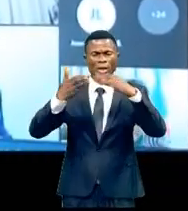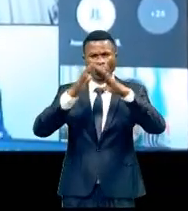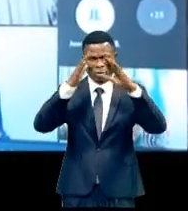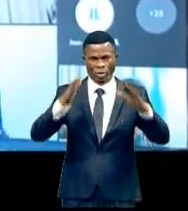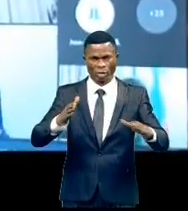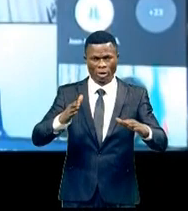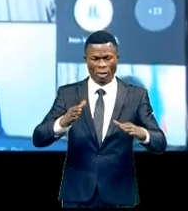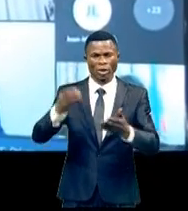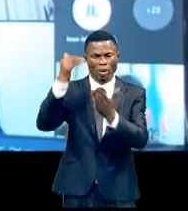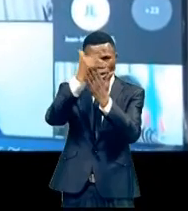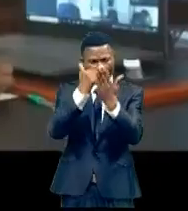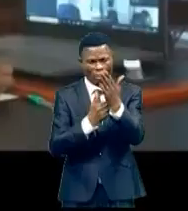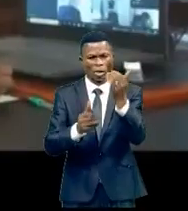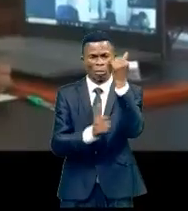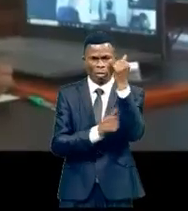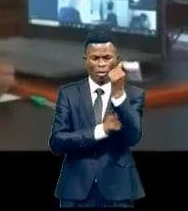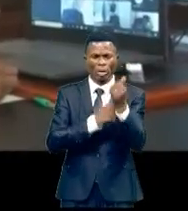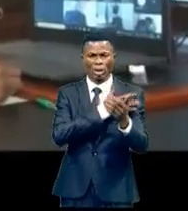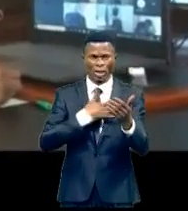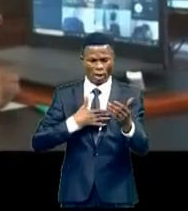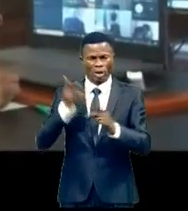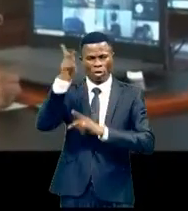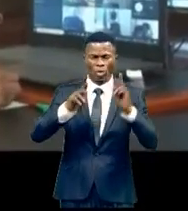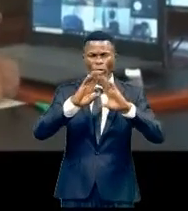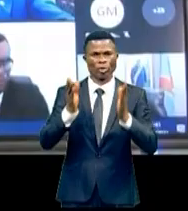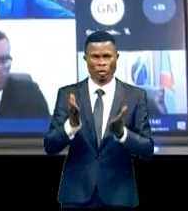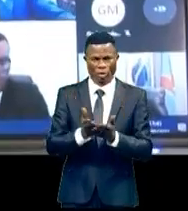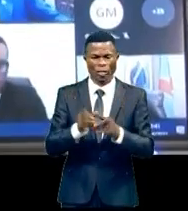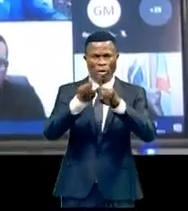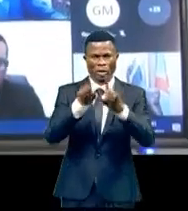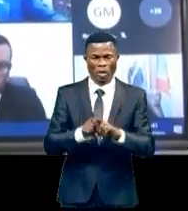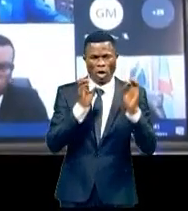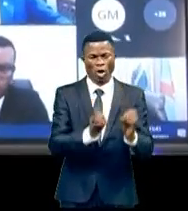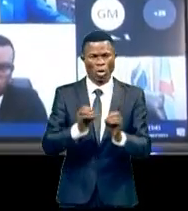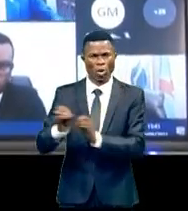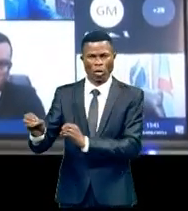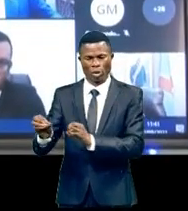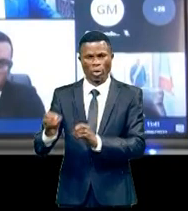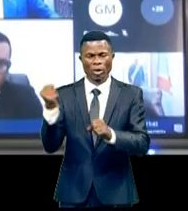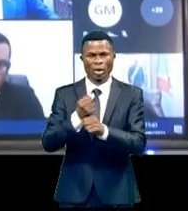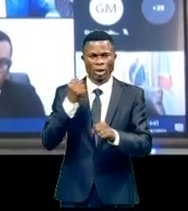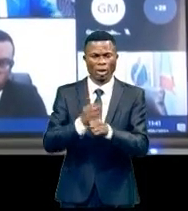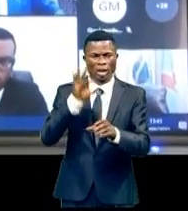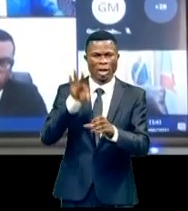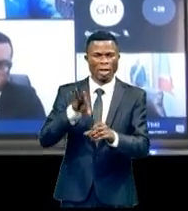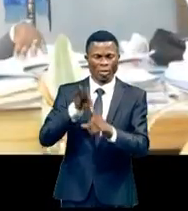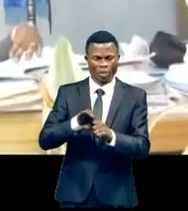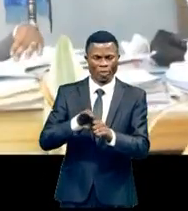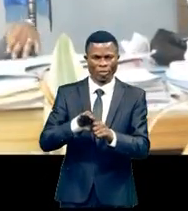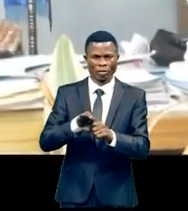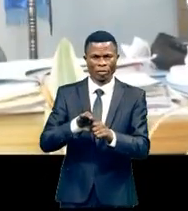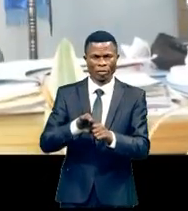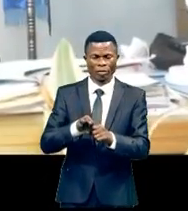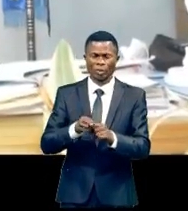au recensement et à l'identification de la population, ainsi qu'à l'organisation des opérations électorales.